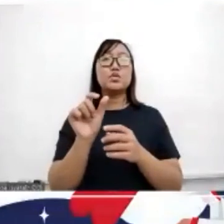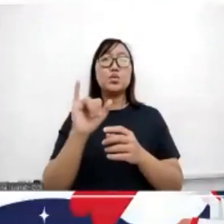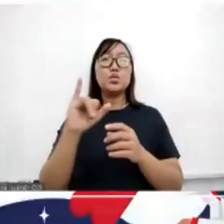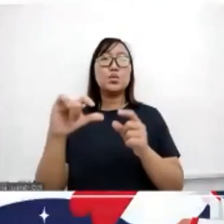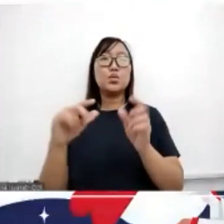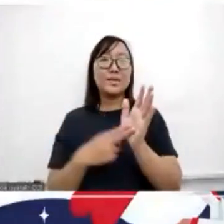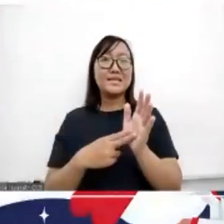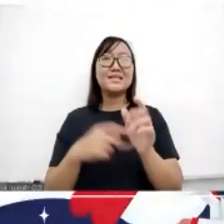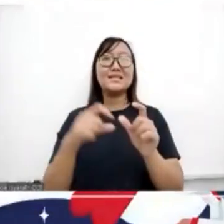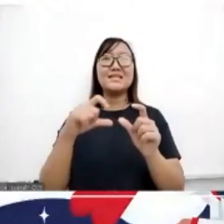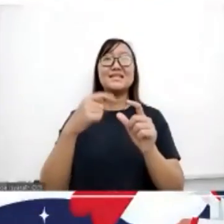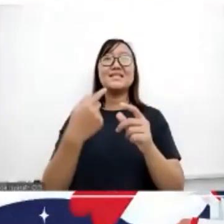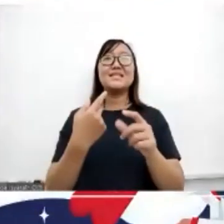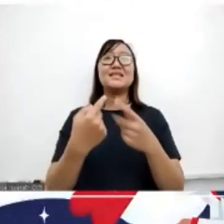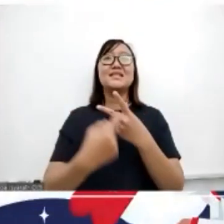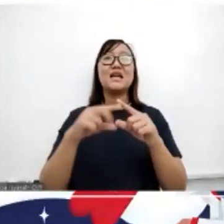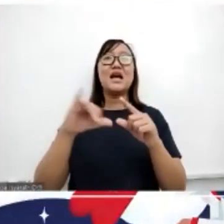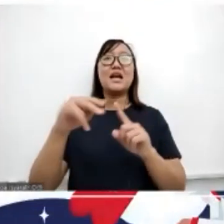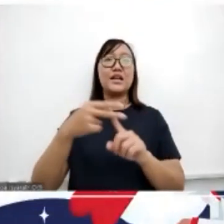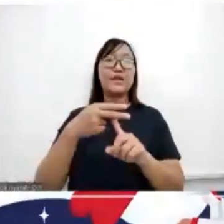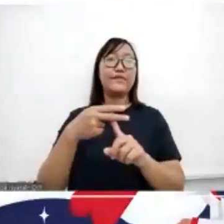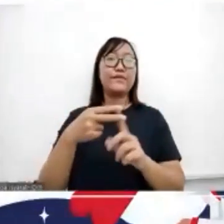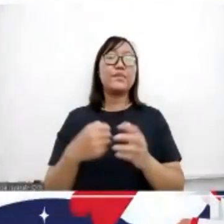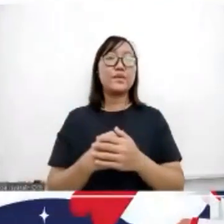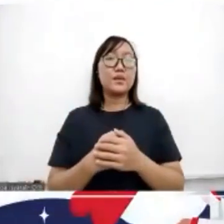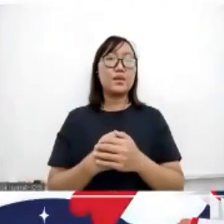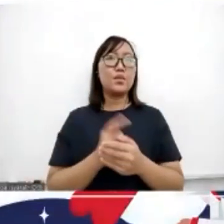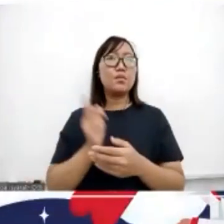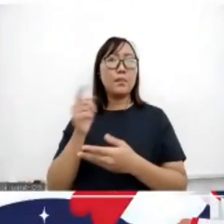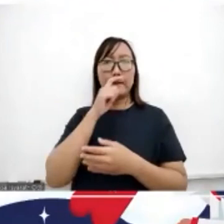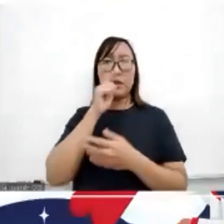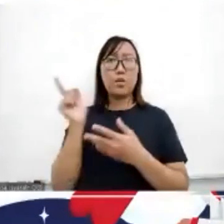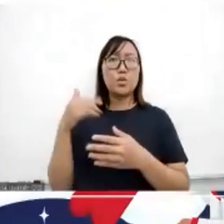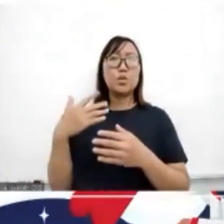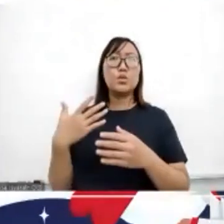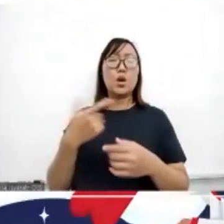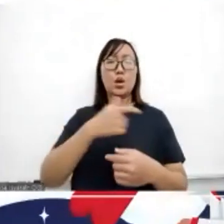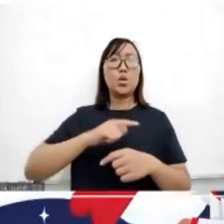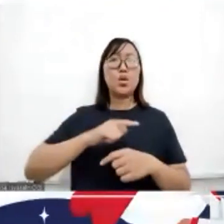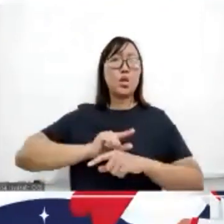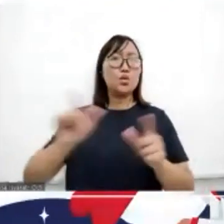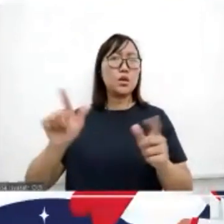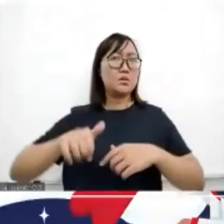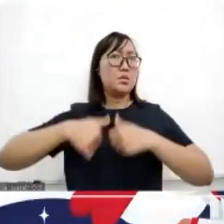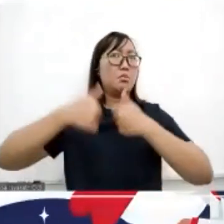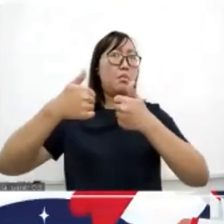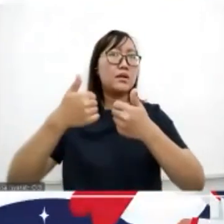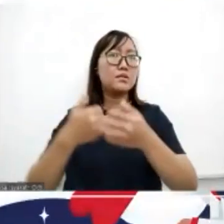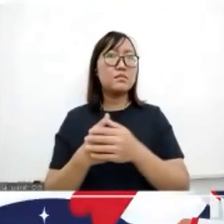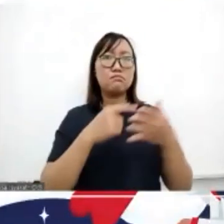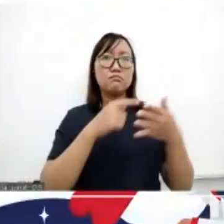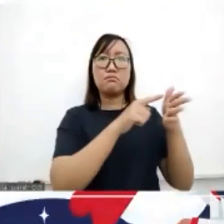Syarif Hidayatullah kemudian sebagai Wisudawan terbaik ya pasca sarjana UGM banyak hehehe Ternyata saya baru tahu ini